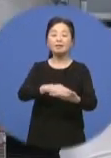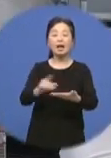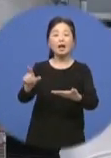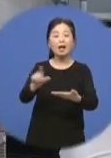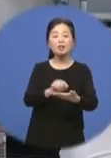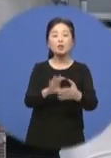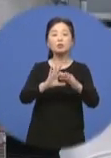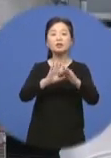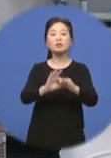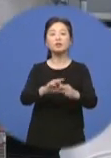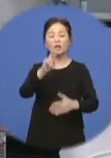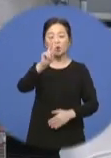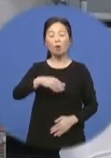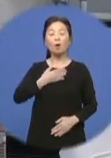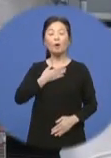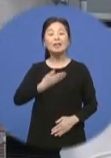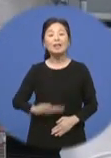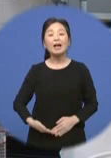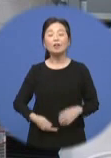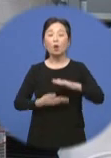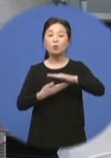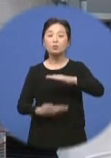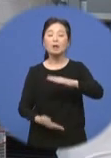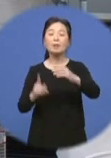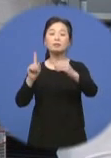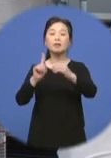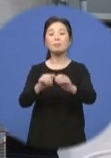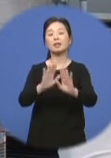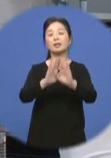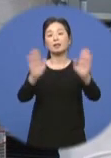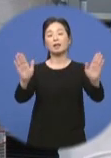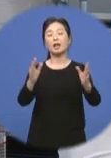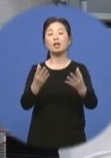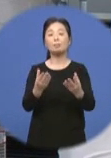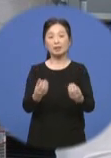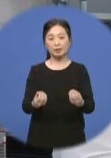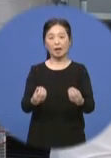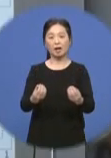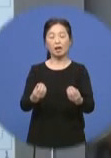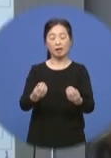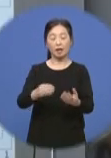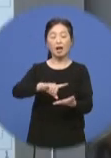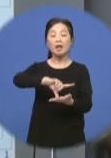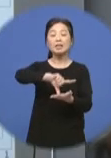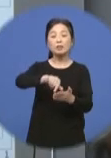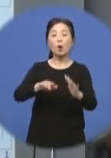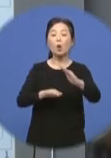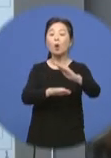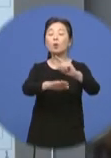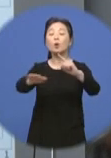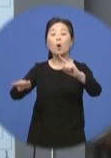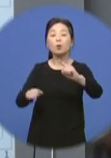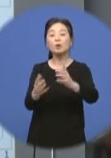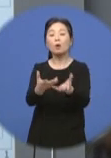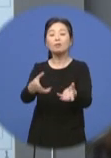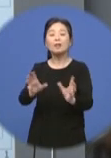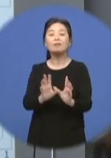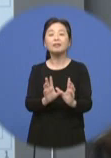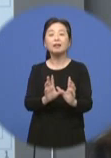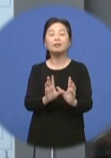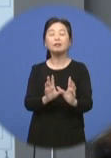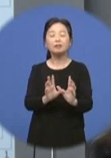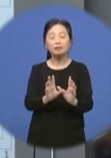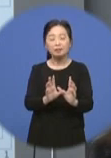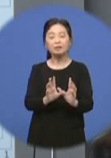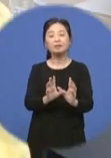解を深めてもらおうと開かれたもので地方公共団体の関係者や地方創生に関心の